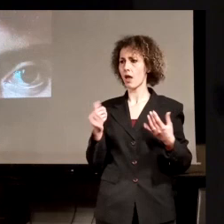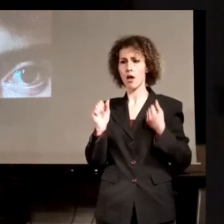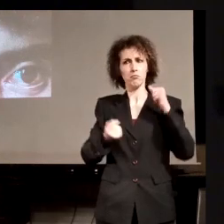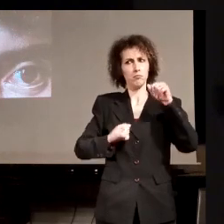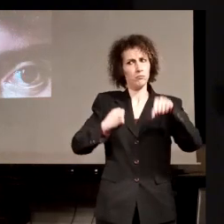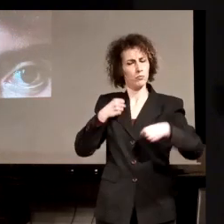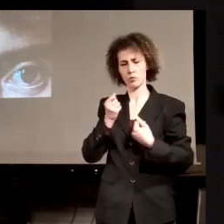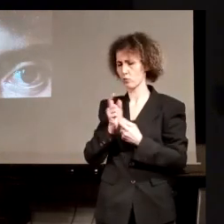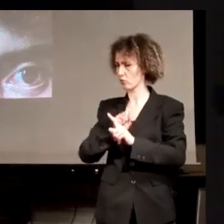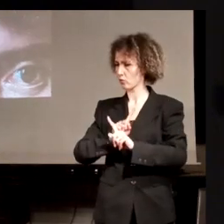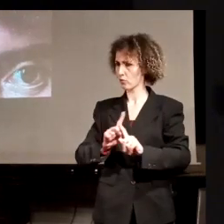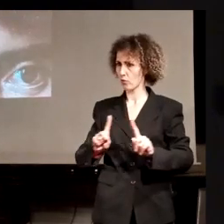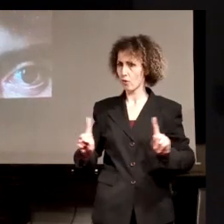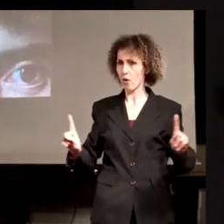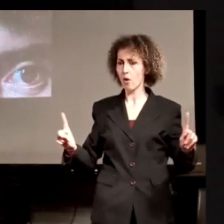esistenza